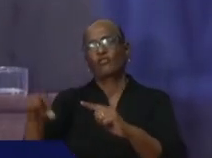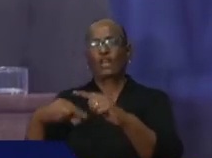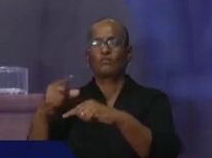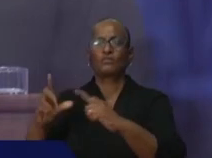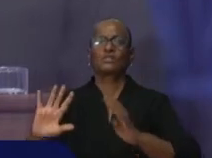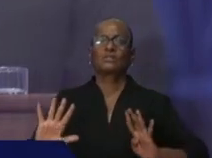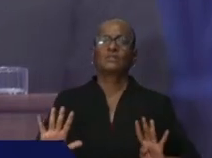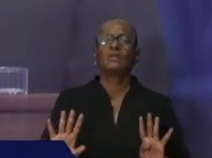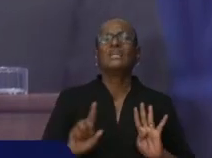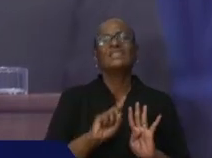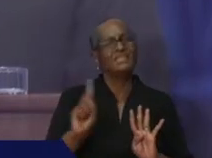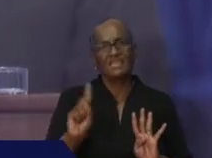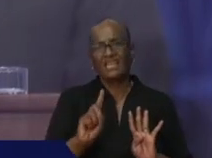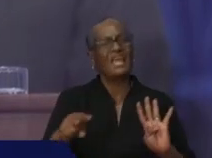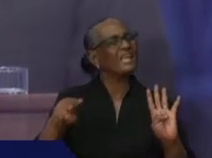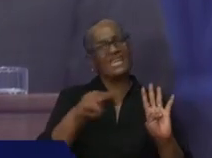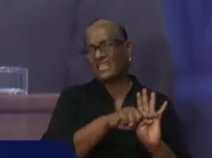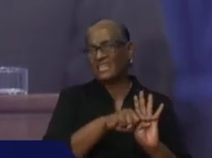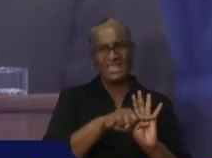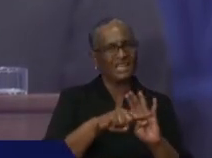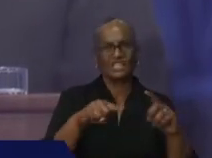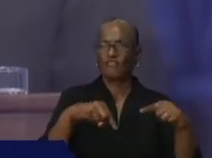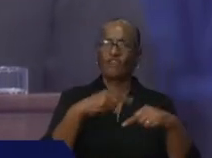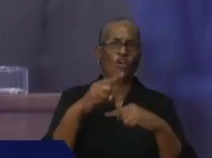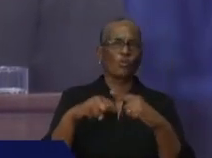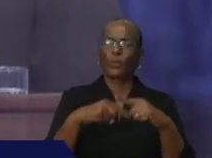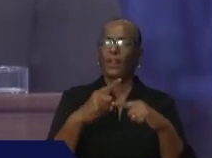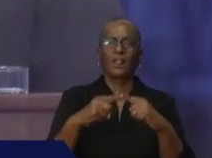geen negatieve ontwikkeling zal hebben op het